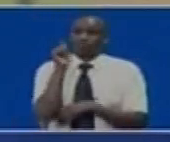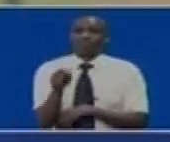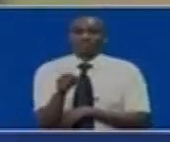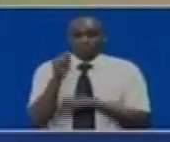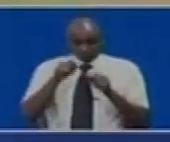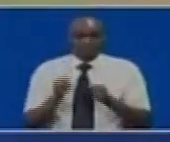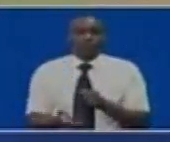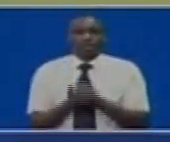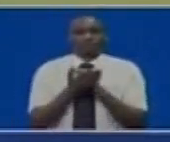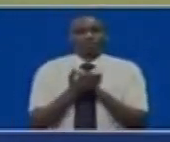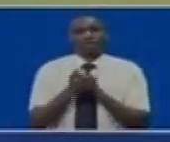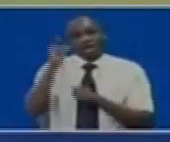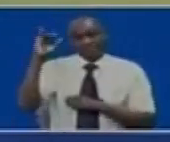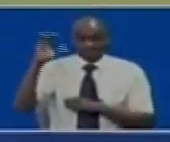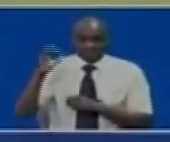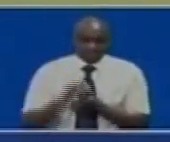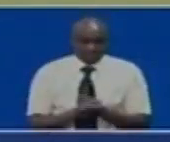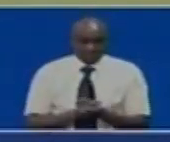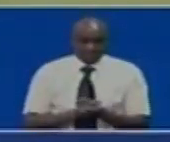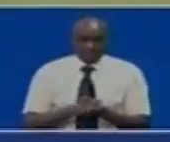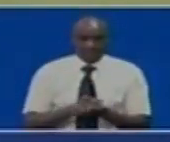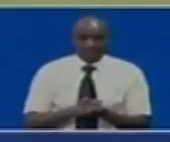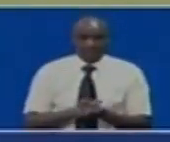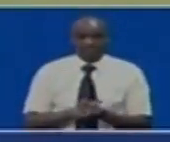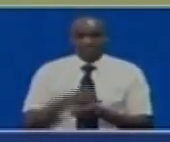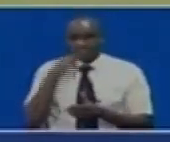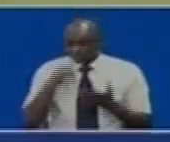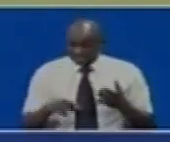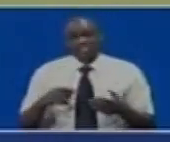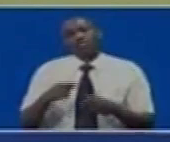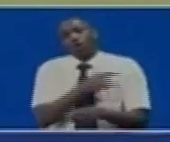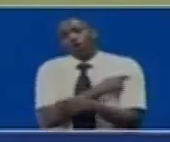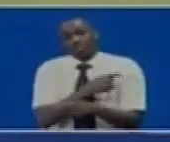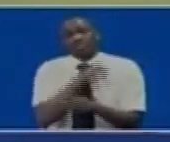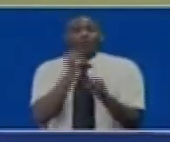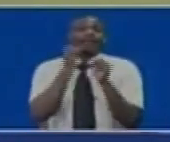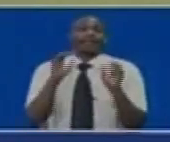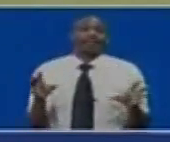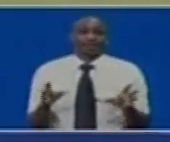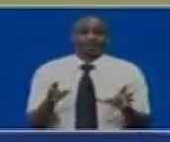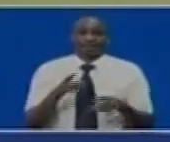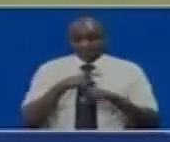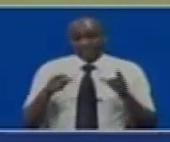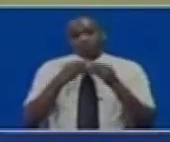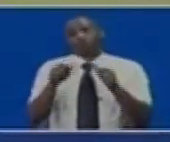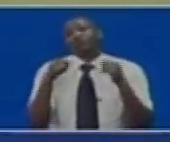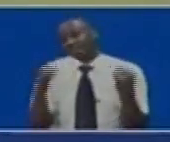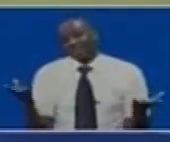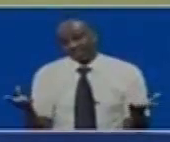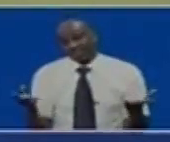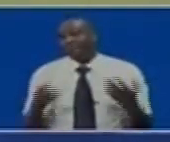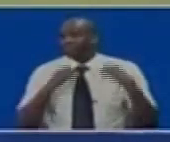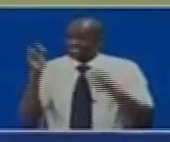ili tusalie ICC. Madaktari wamegoma, lakini bado hakuna suluhisho yote.